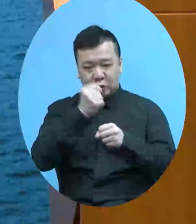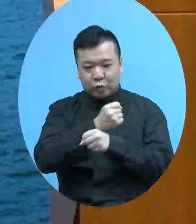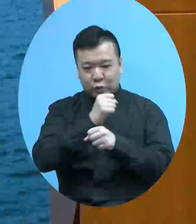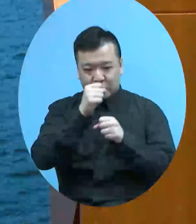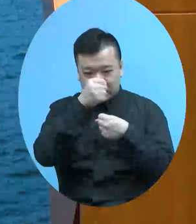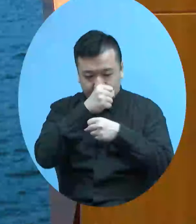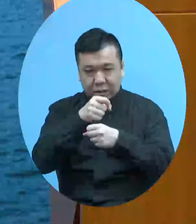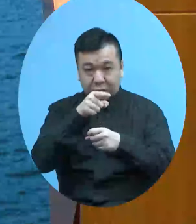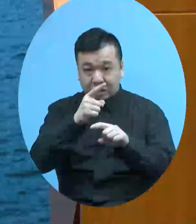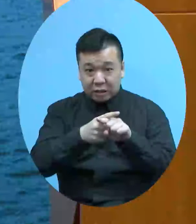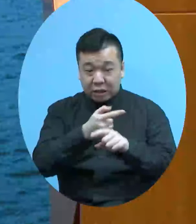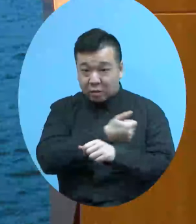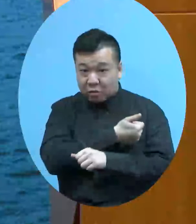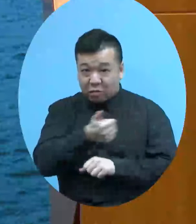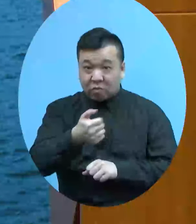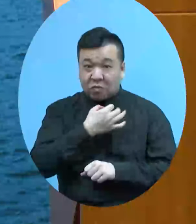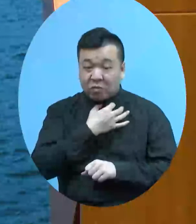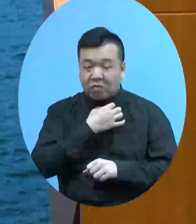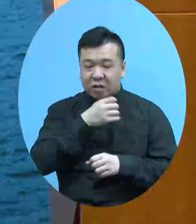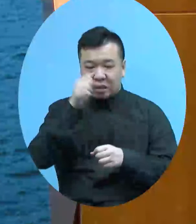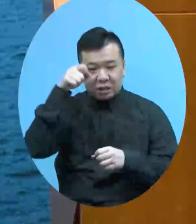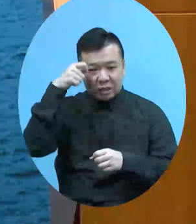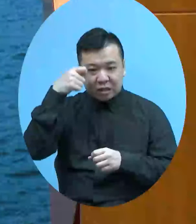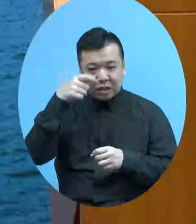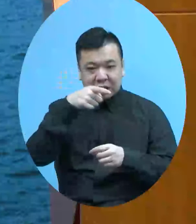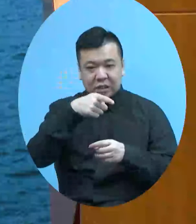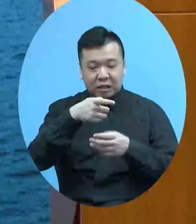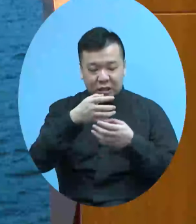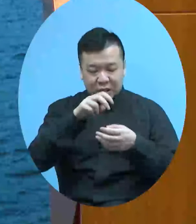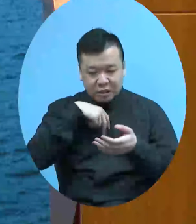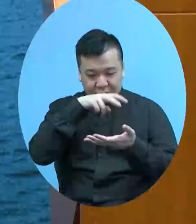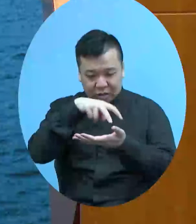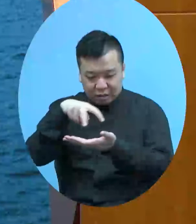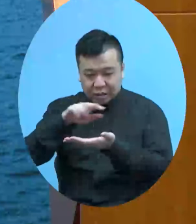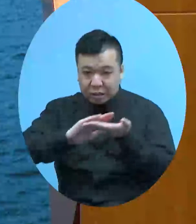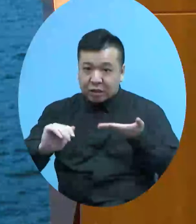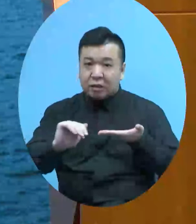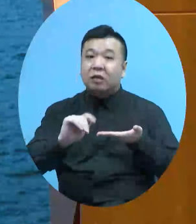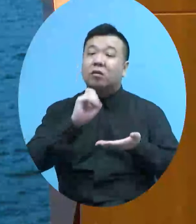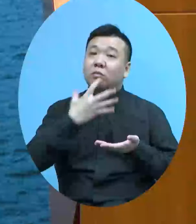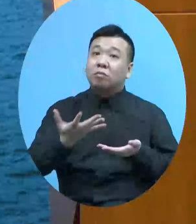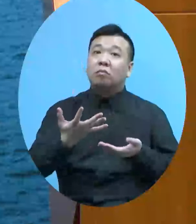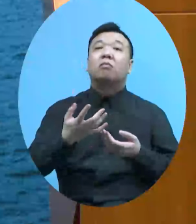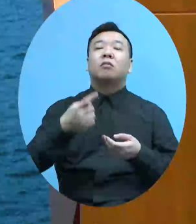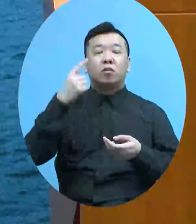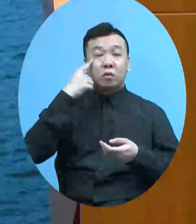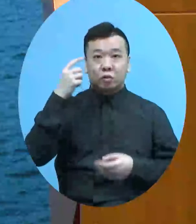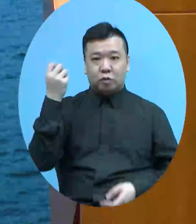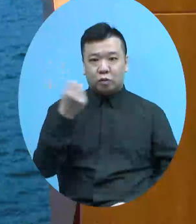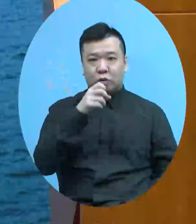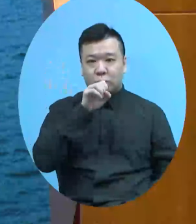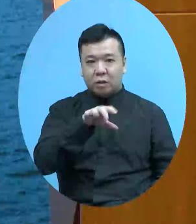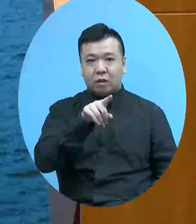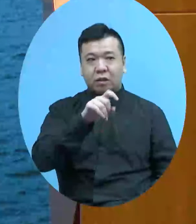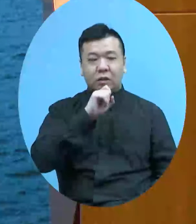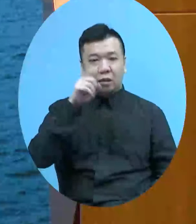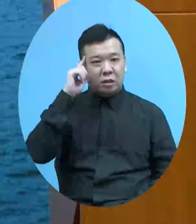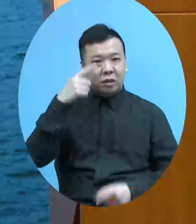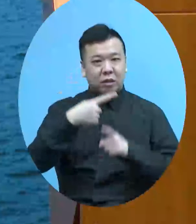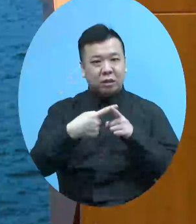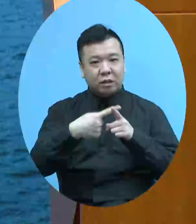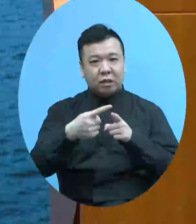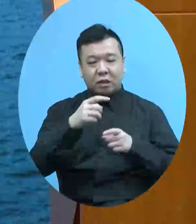是不是未能夠做到那個社區擠查的作用呢另外就還想問其實現在每隔10多天